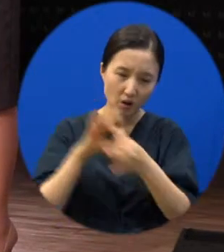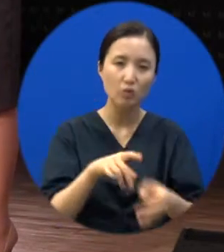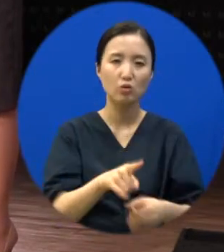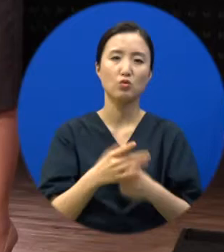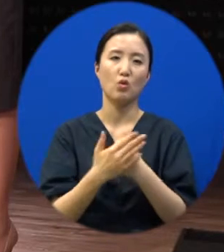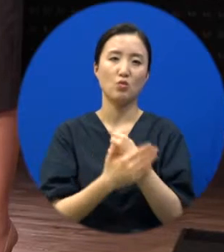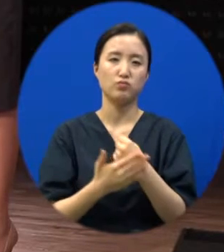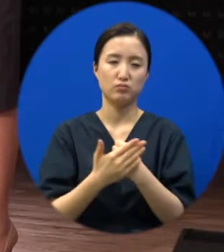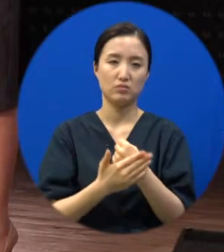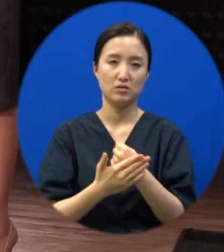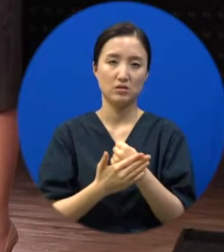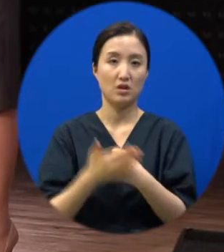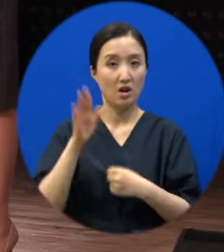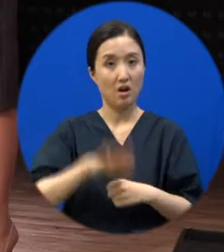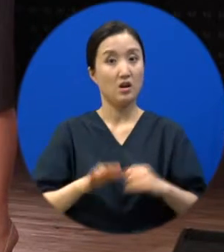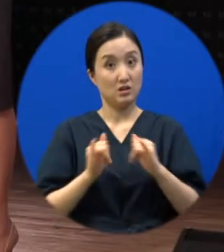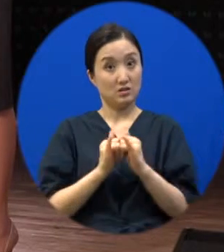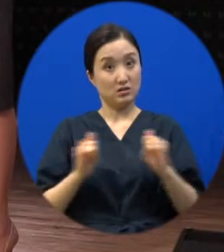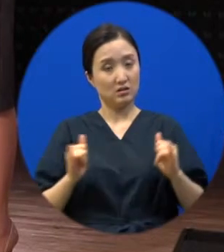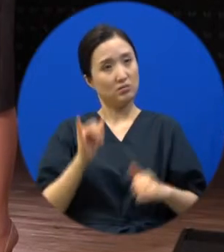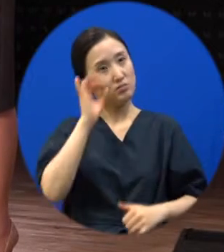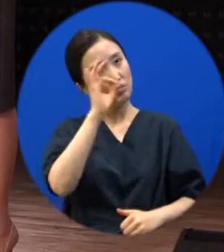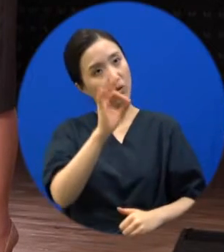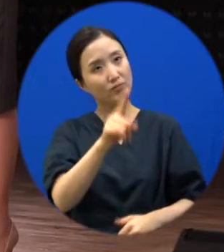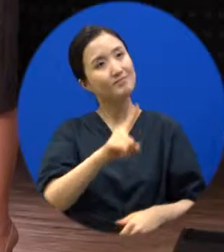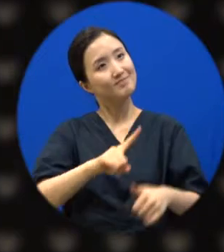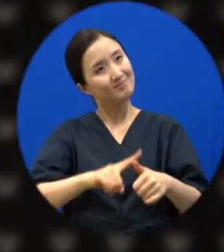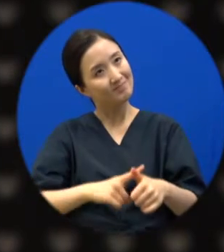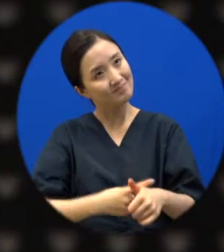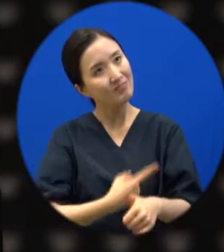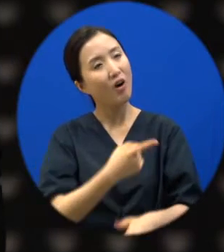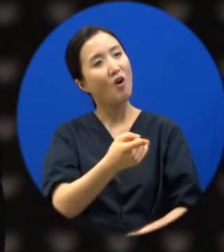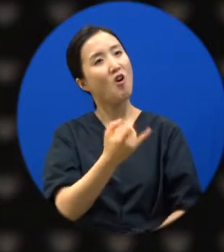그 모습을 보고 우리는 자연스럽다고 느껴요.